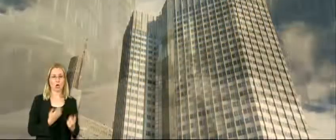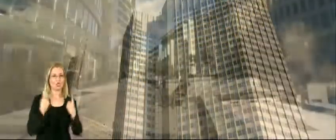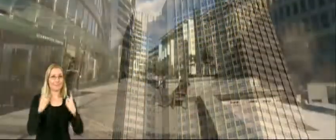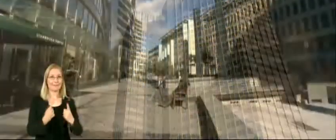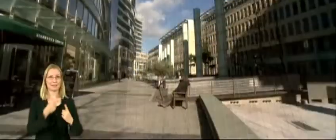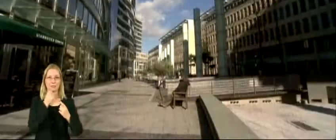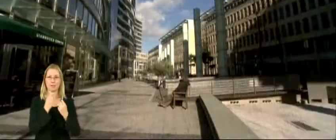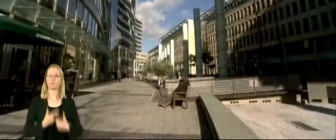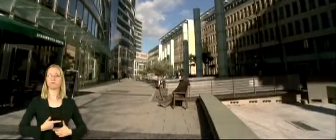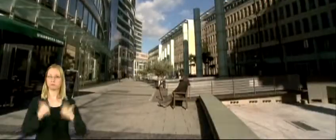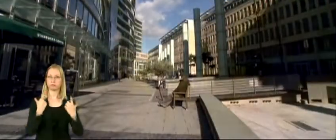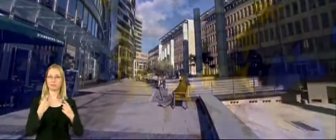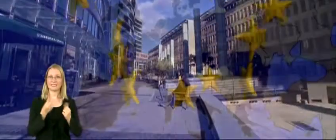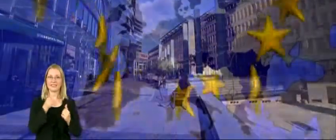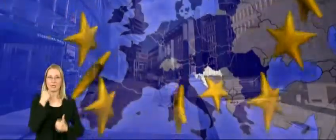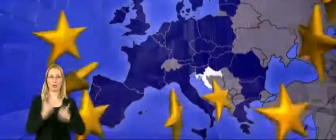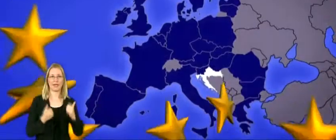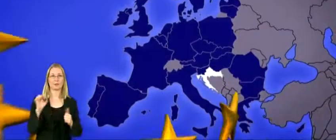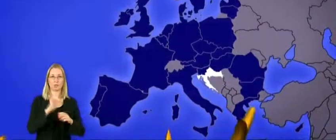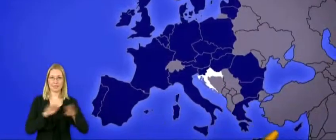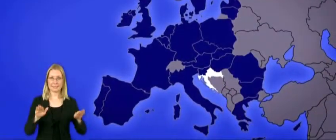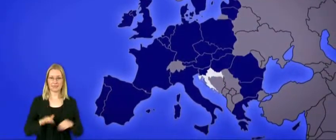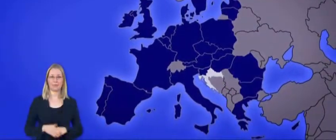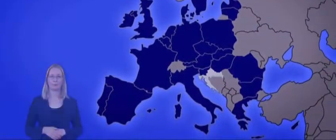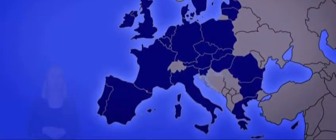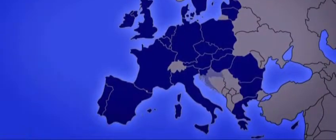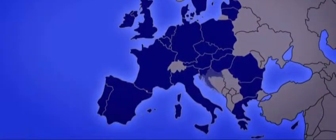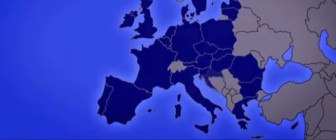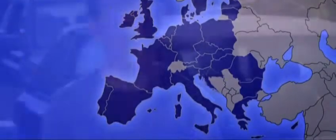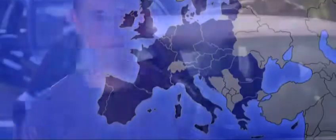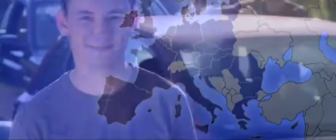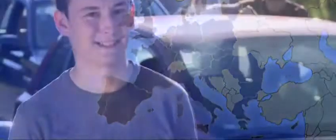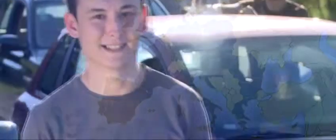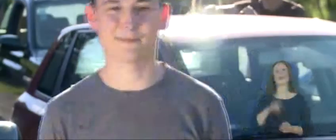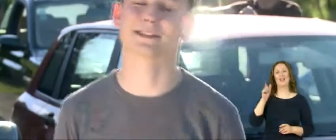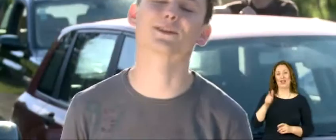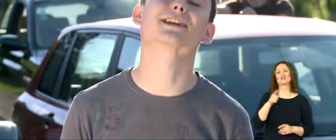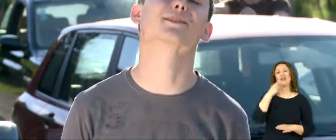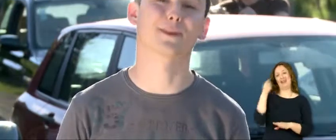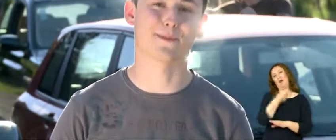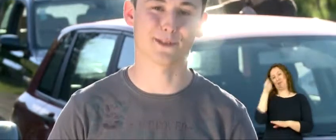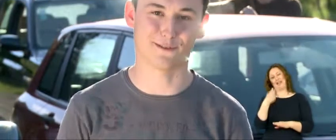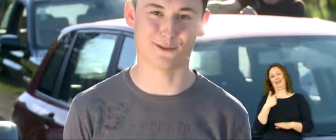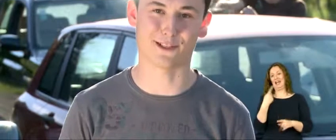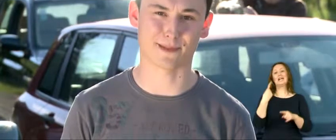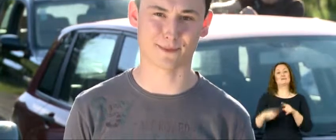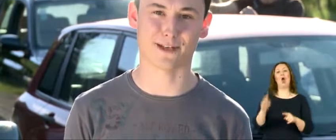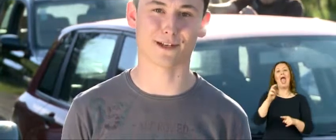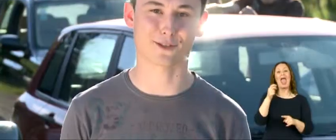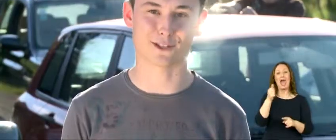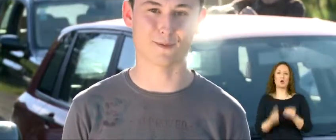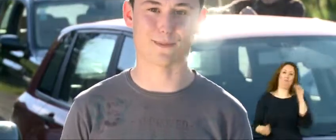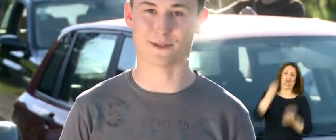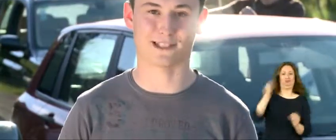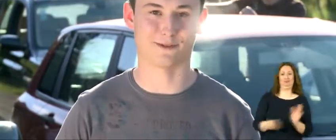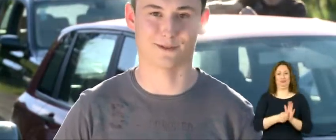pridonio stabilnosti, transparentnosti cijena i konkurentnost na europskoj razini. A to nek drugima proda foru da mi zbog